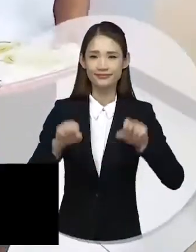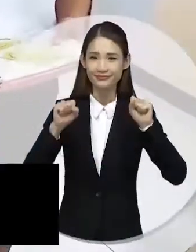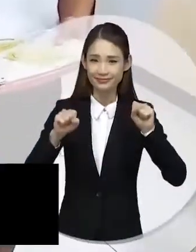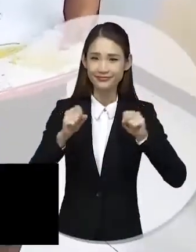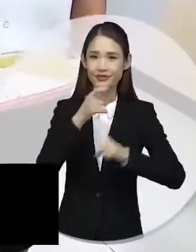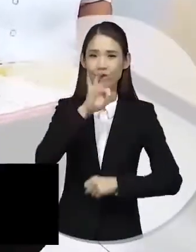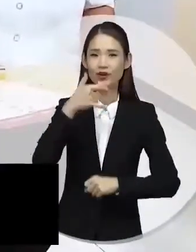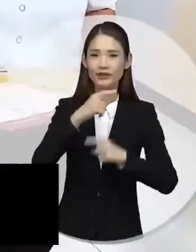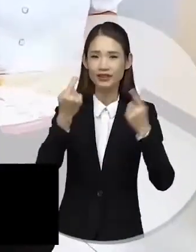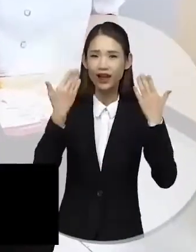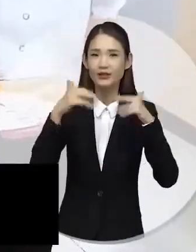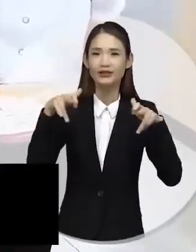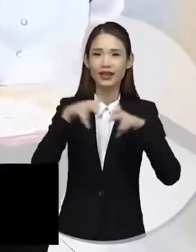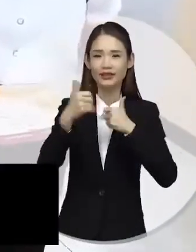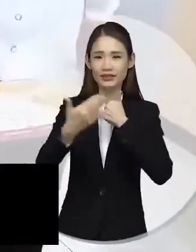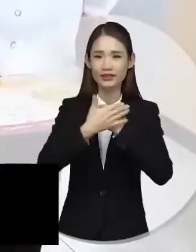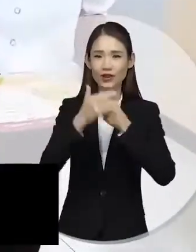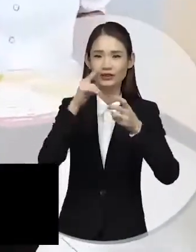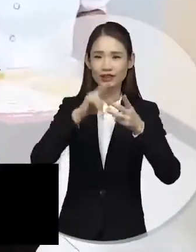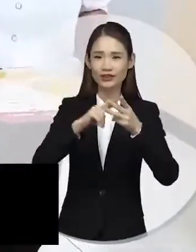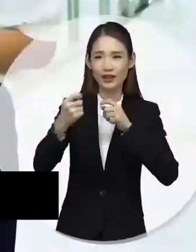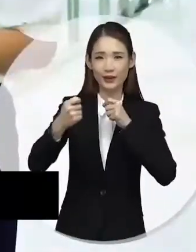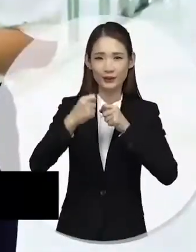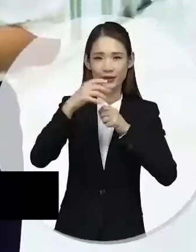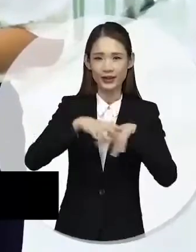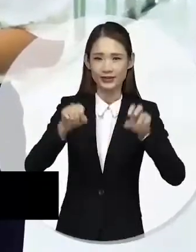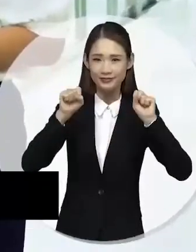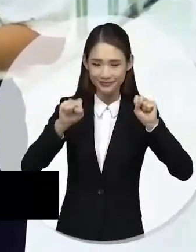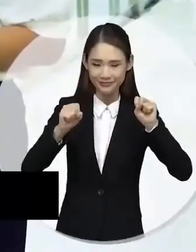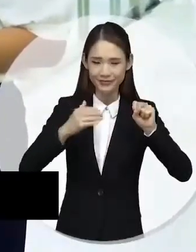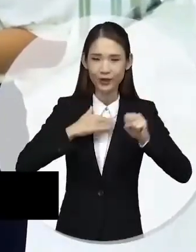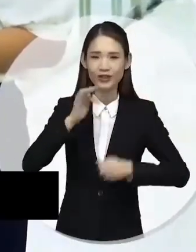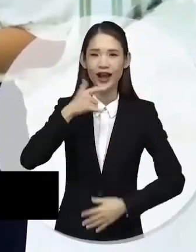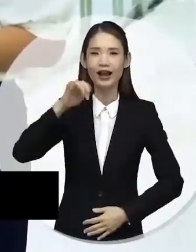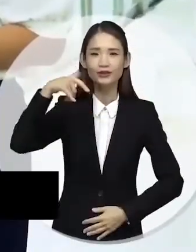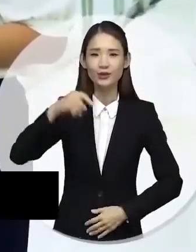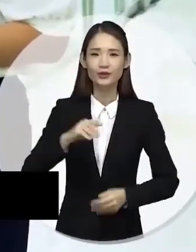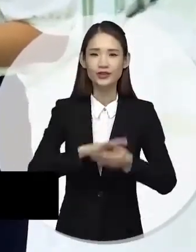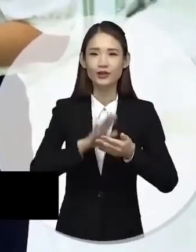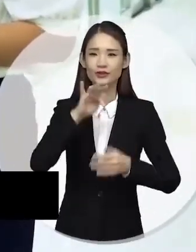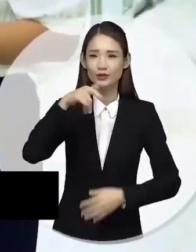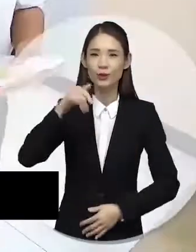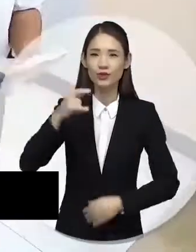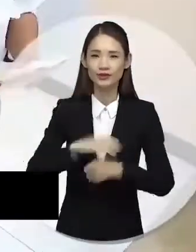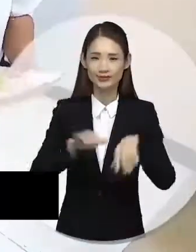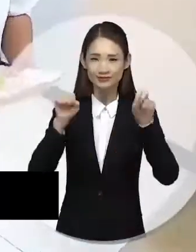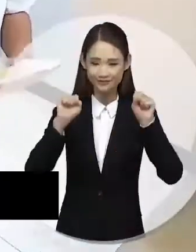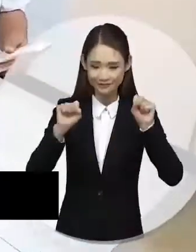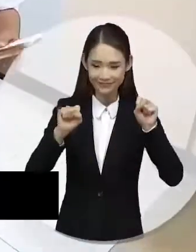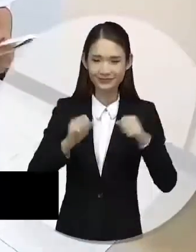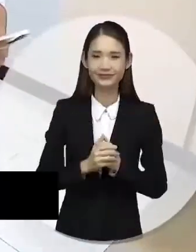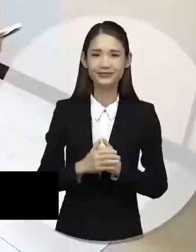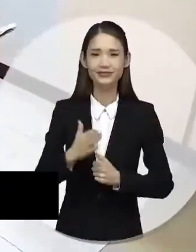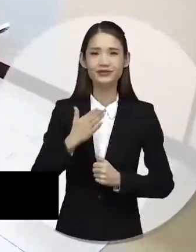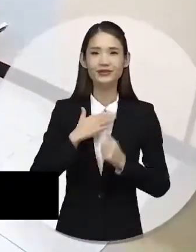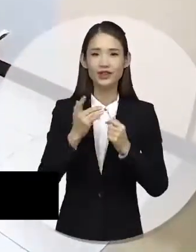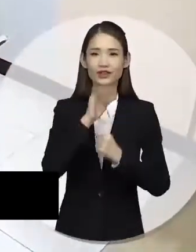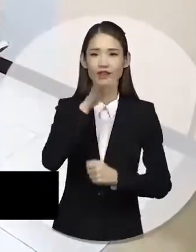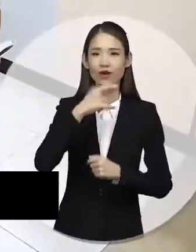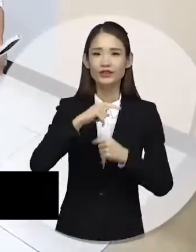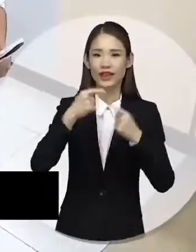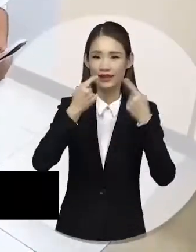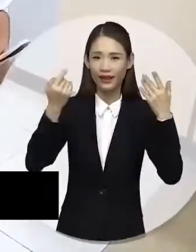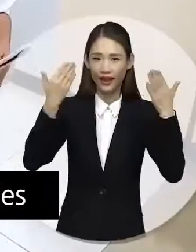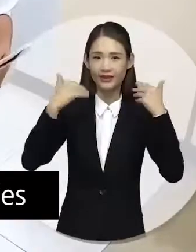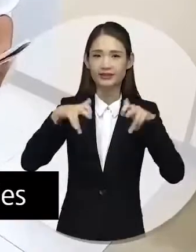네, 연세대학교 장애학생 지원센터 앞에 왔습니다. 안녕하세요. 저는 한솔입니다. 저는 소희입니다. 네, 안녕하세요. 저는